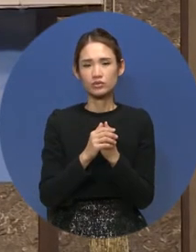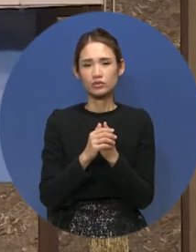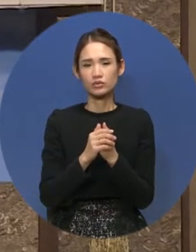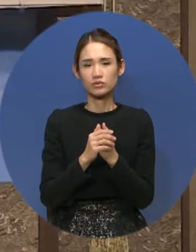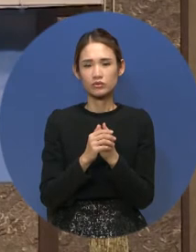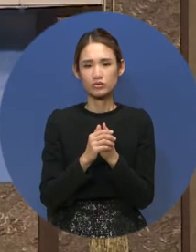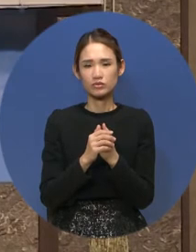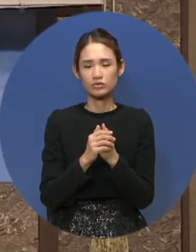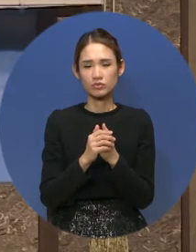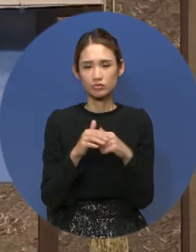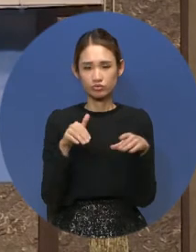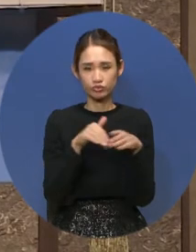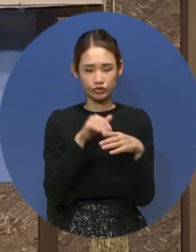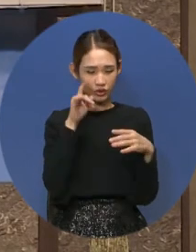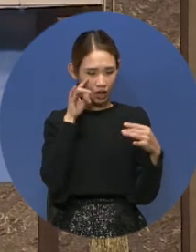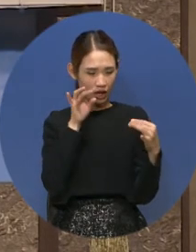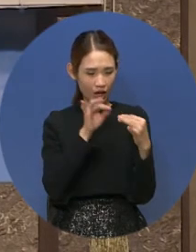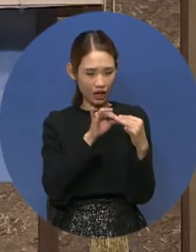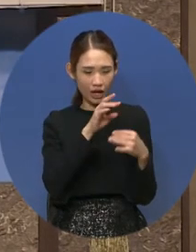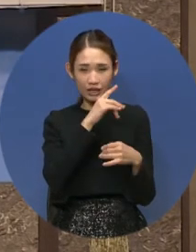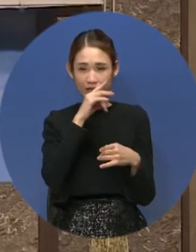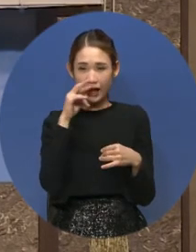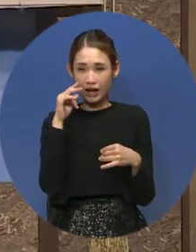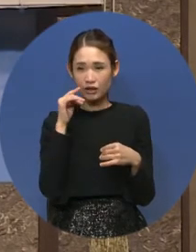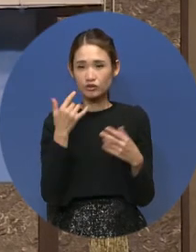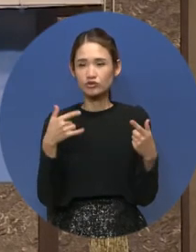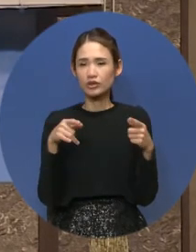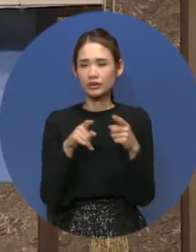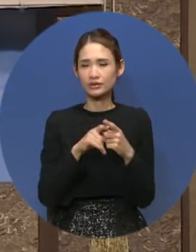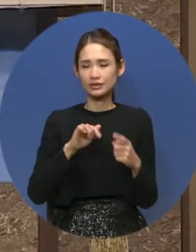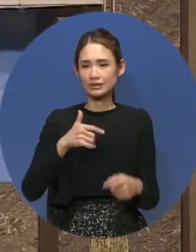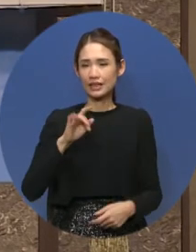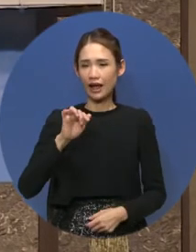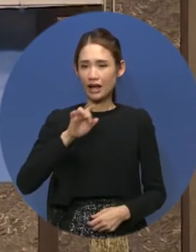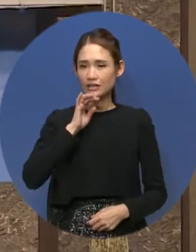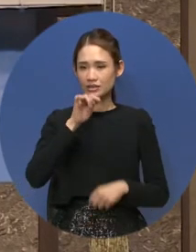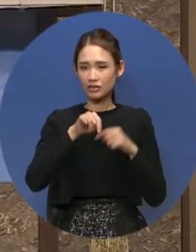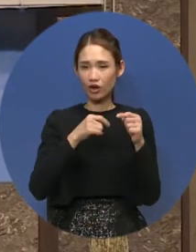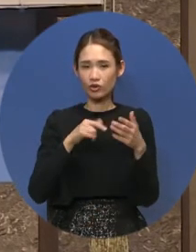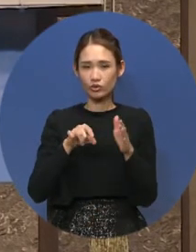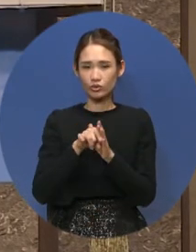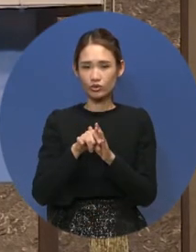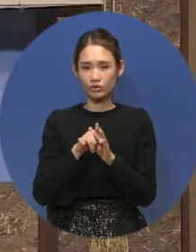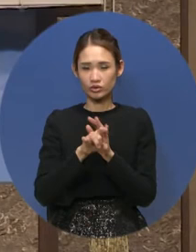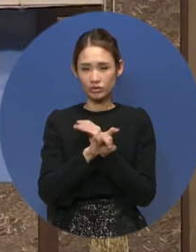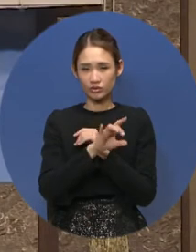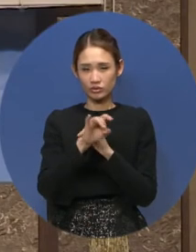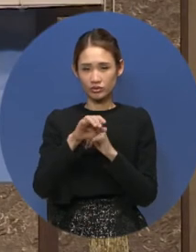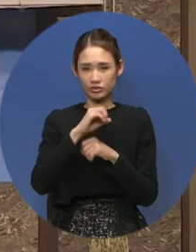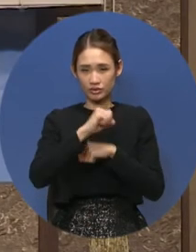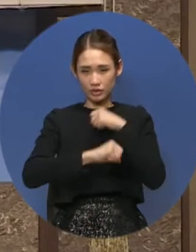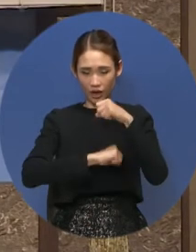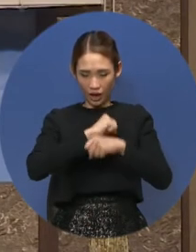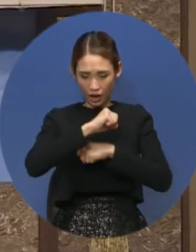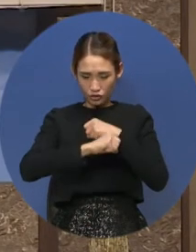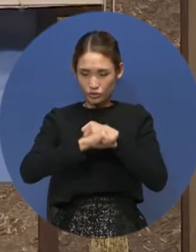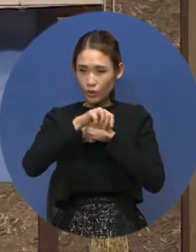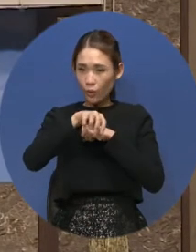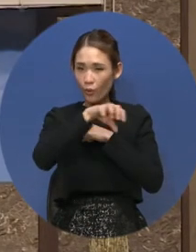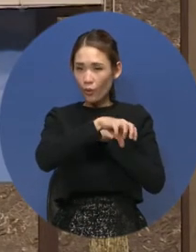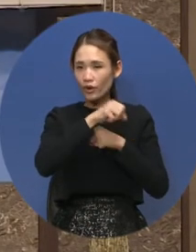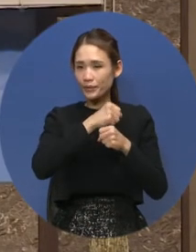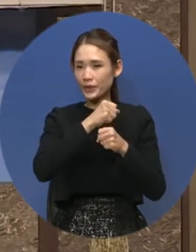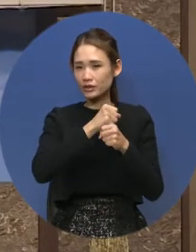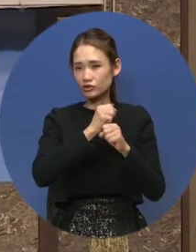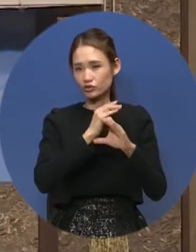황유, 또 그리고 또 자아 실현을 위해서 각 동에 이제 청소년 자율 공간을 만들어가고 있습니다.